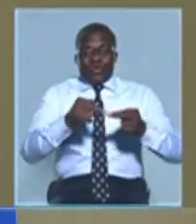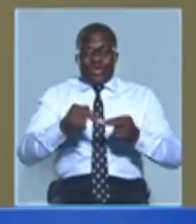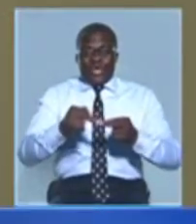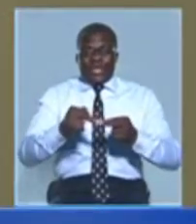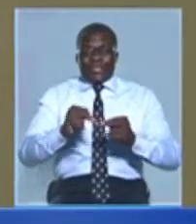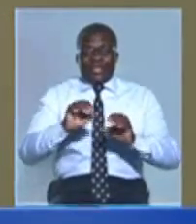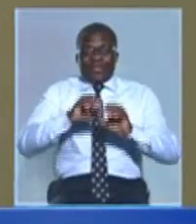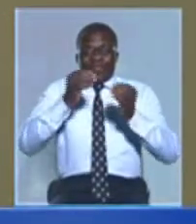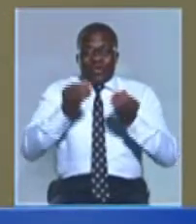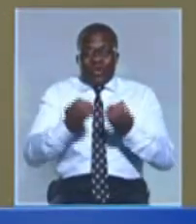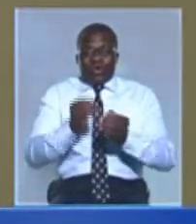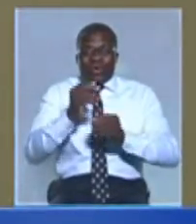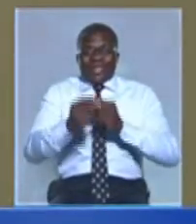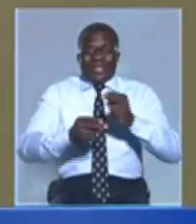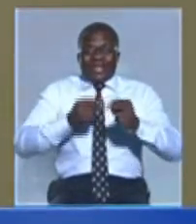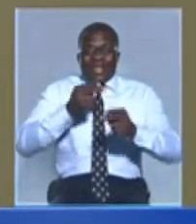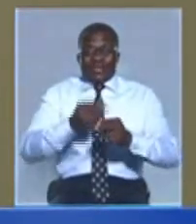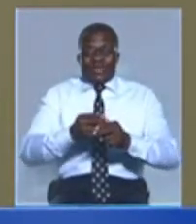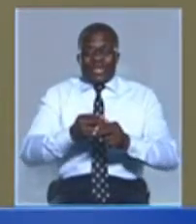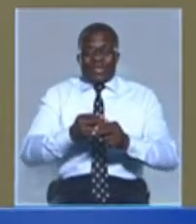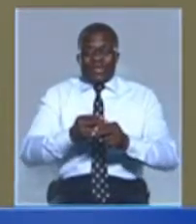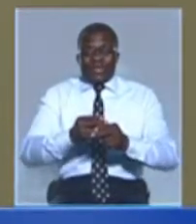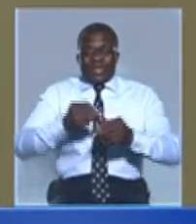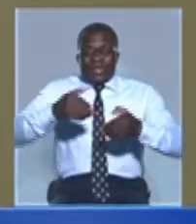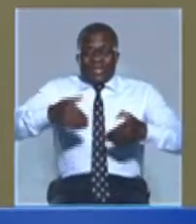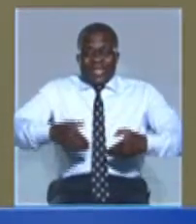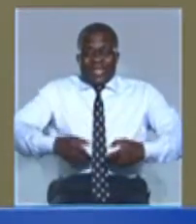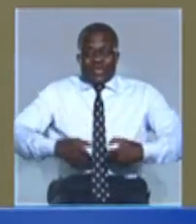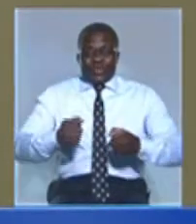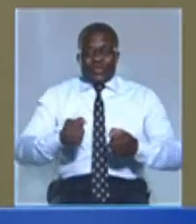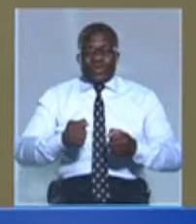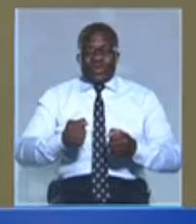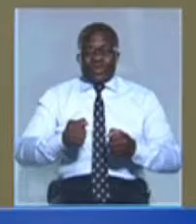au comité national des jeunes